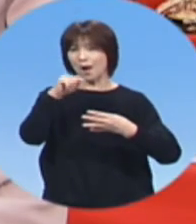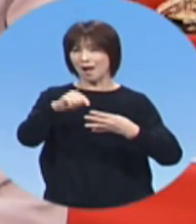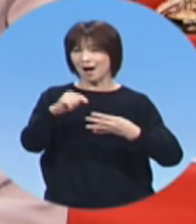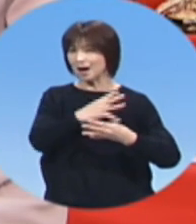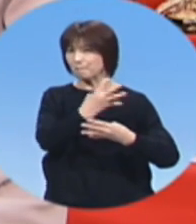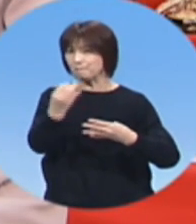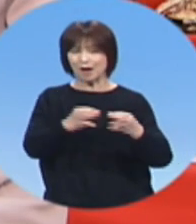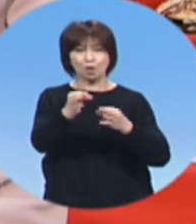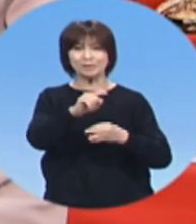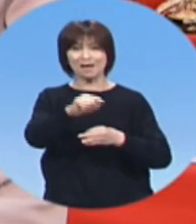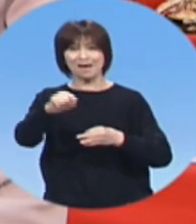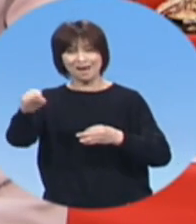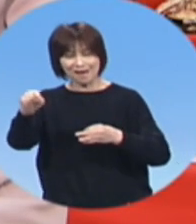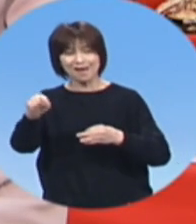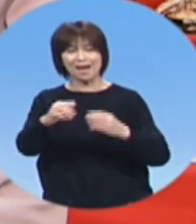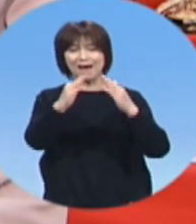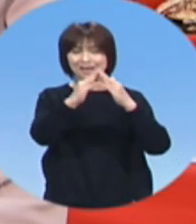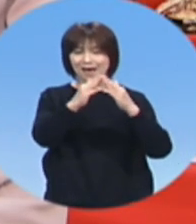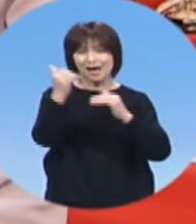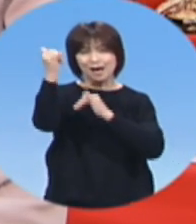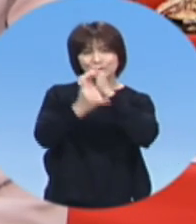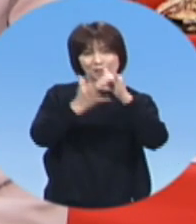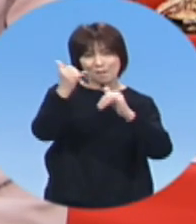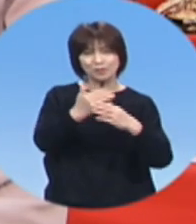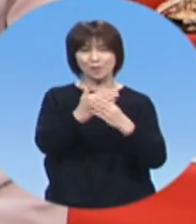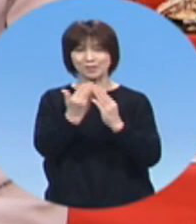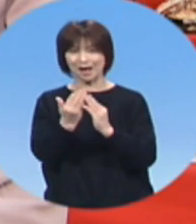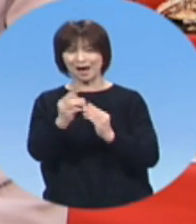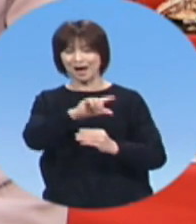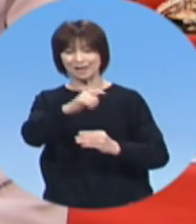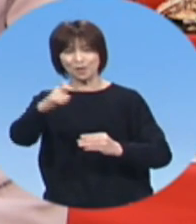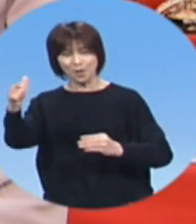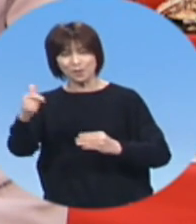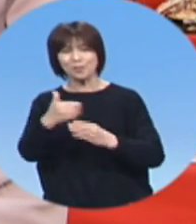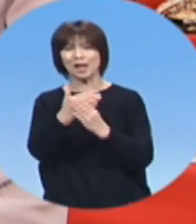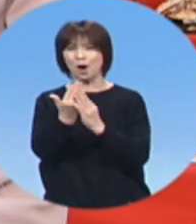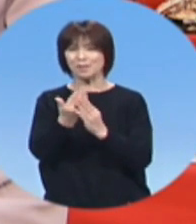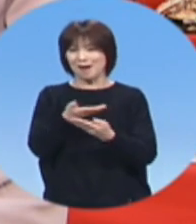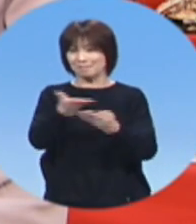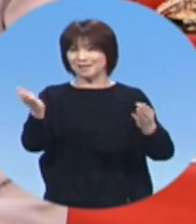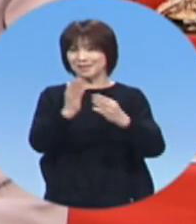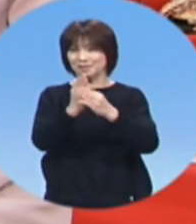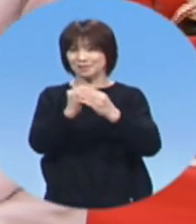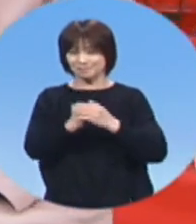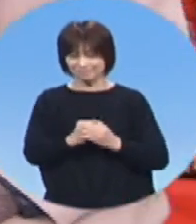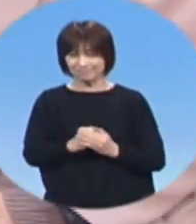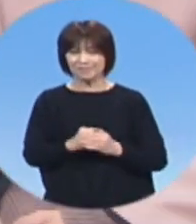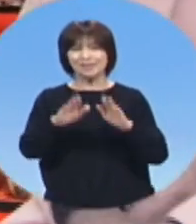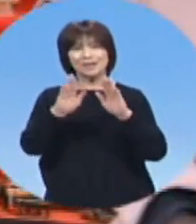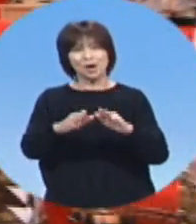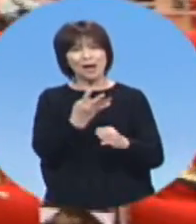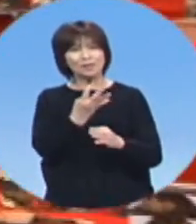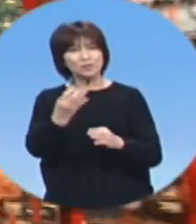くさんのお店でその家に伝わるおひな様ですとか様々なおひな様が展示されています。 じゃあ今日はい